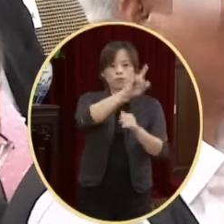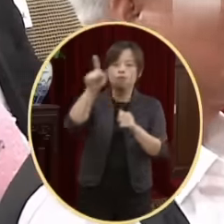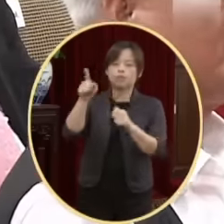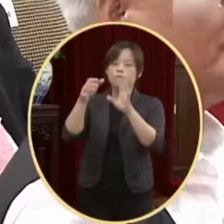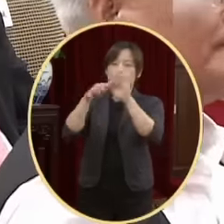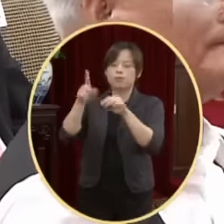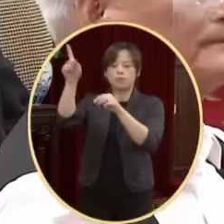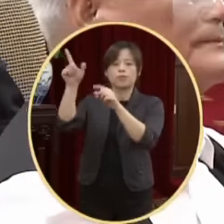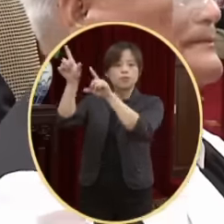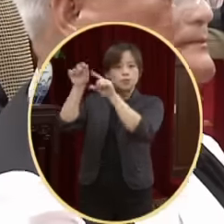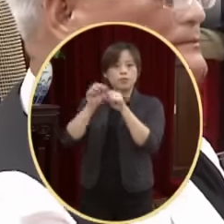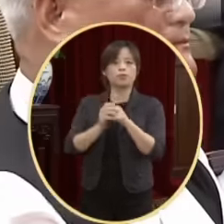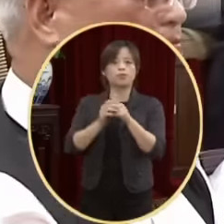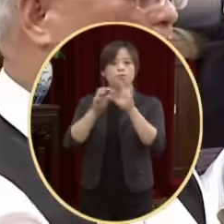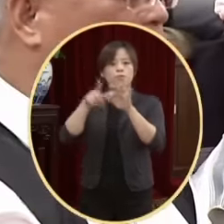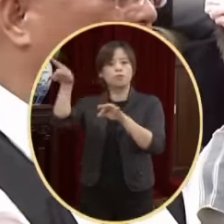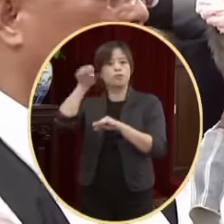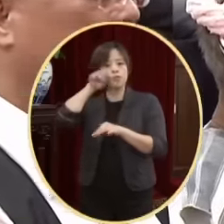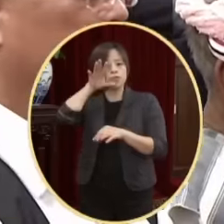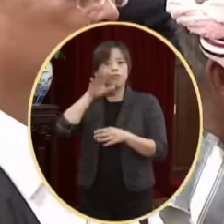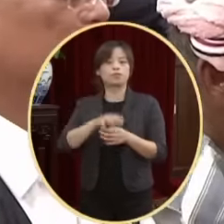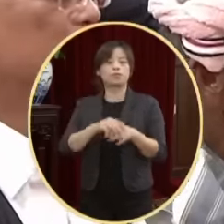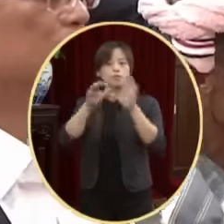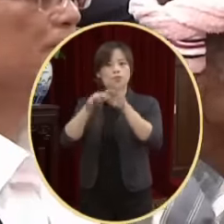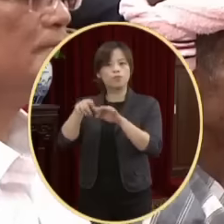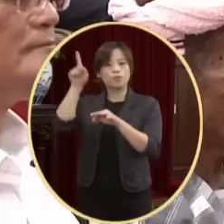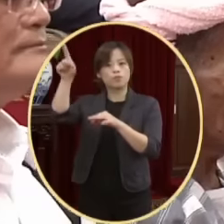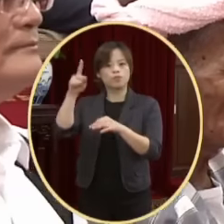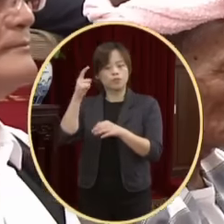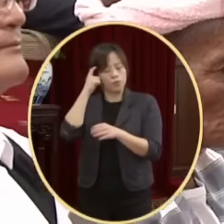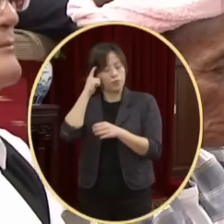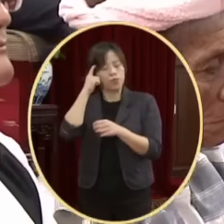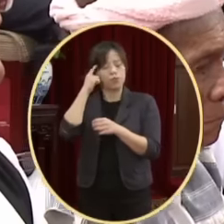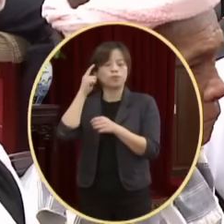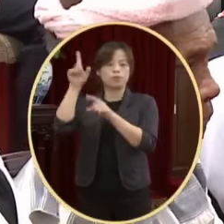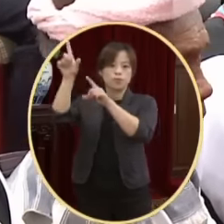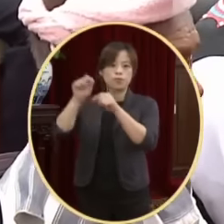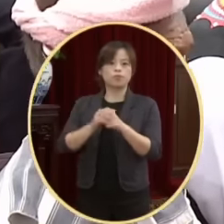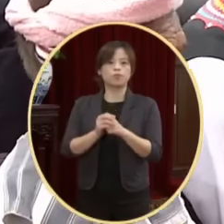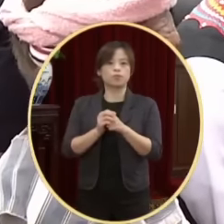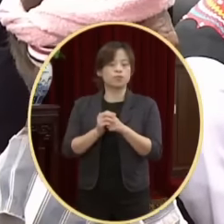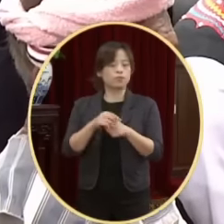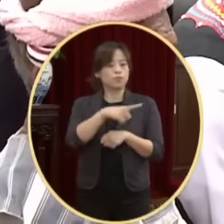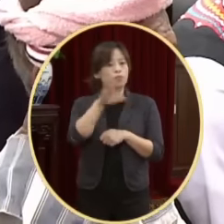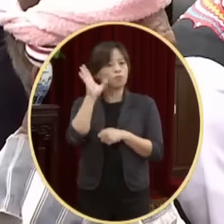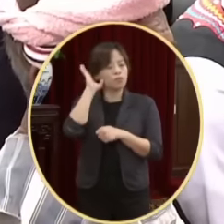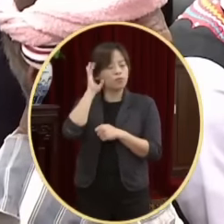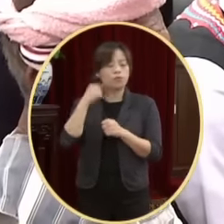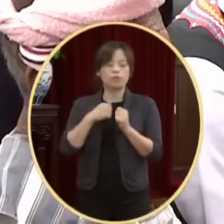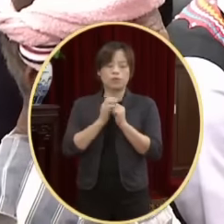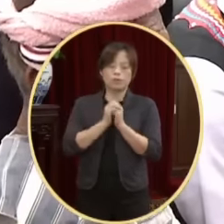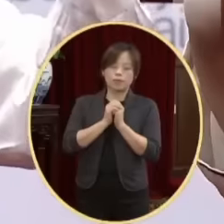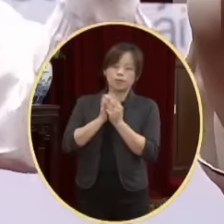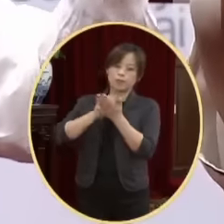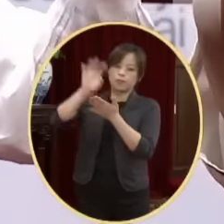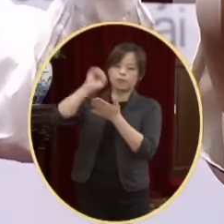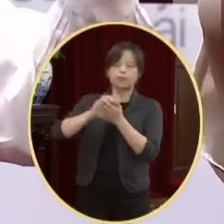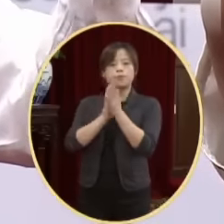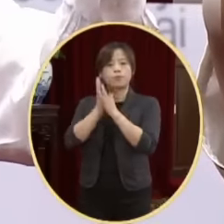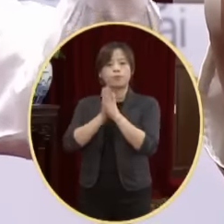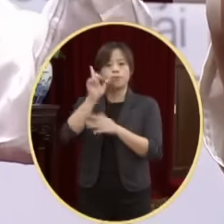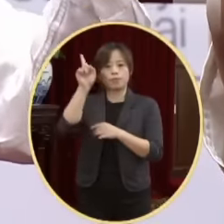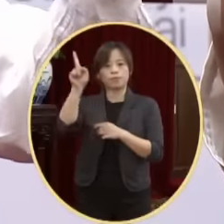故，为着你的荣耀，为着你的旨意，垂听我们的祷告，恳求